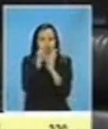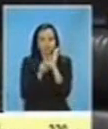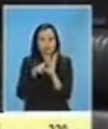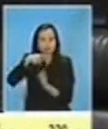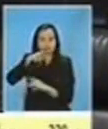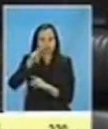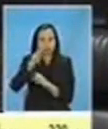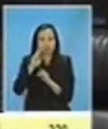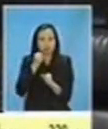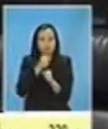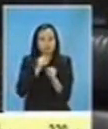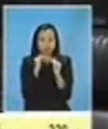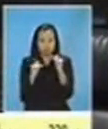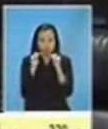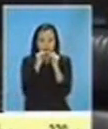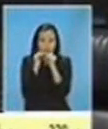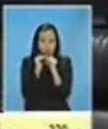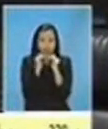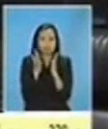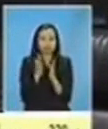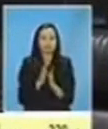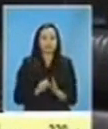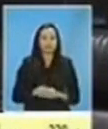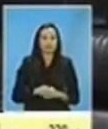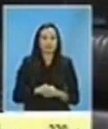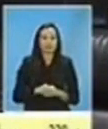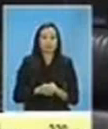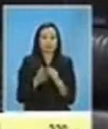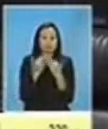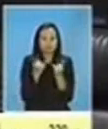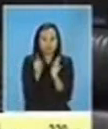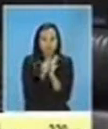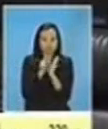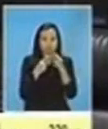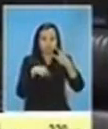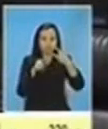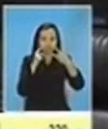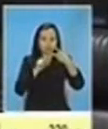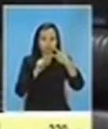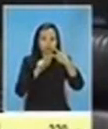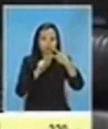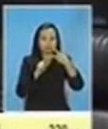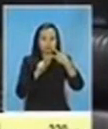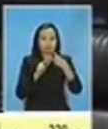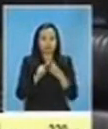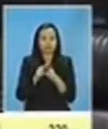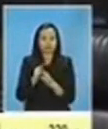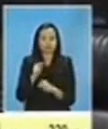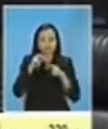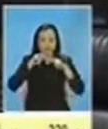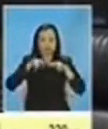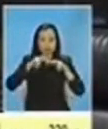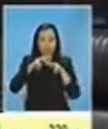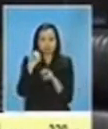างที่จะตรวจสอบข้อเท็จจริงชั่งน้ำหนักพยานทั้งสองฝ่ายคือทั้งฝ่ายประชาธิปัตย์และฝ่ายรัฐบ